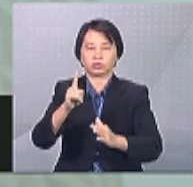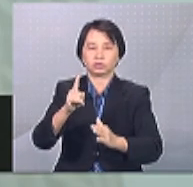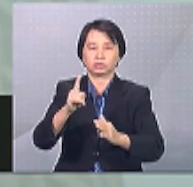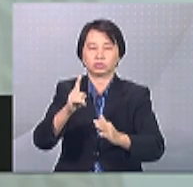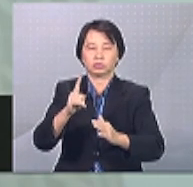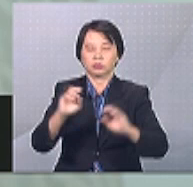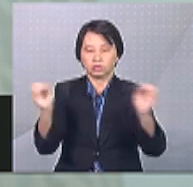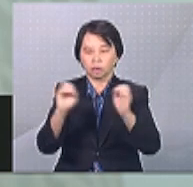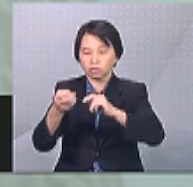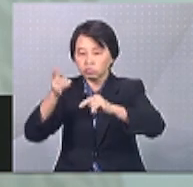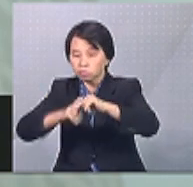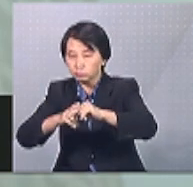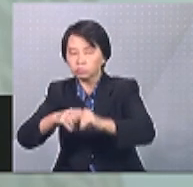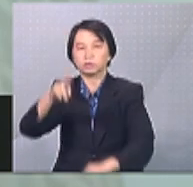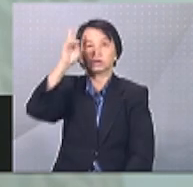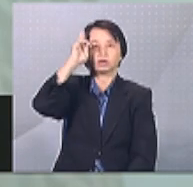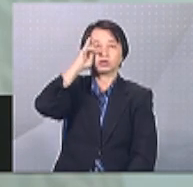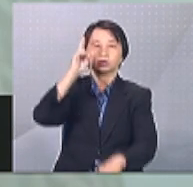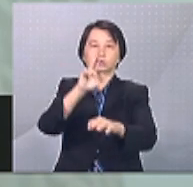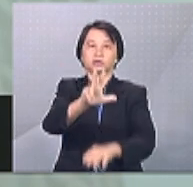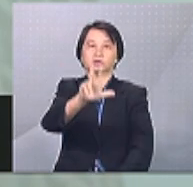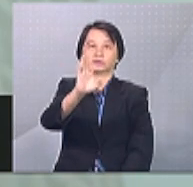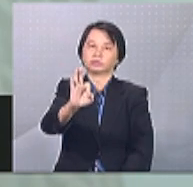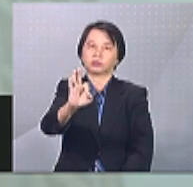tiada pertambahan kes, iaitu kekal 39 kes.